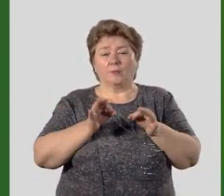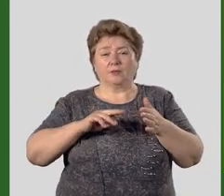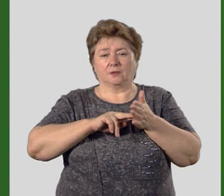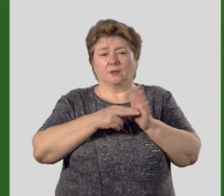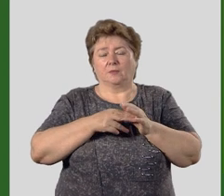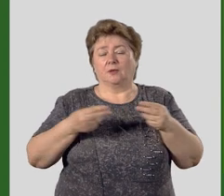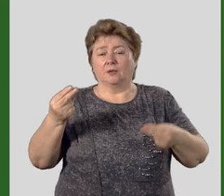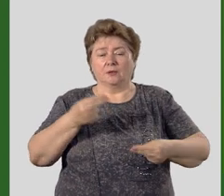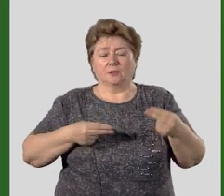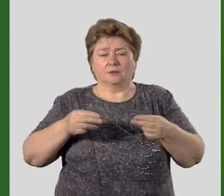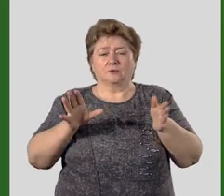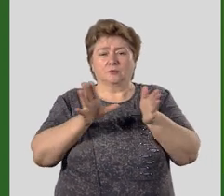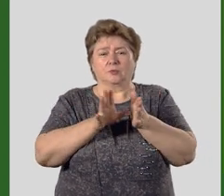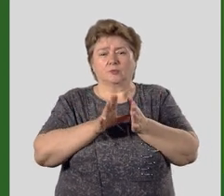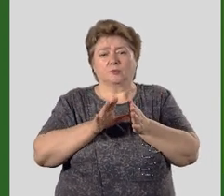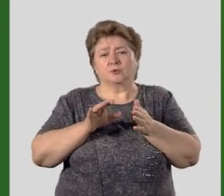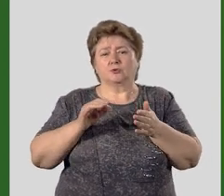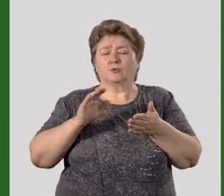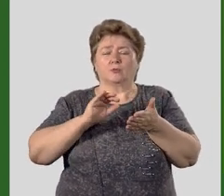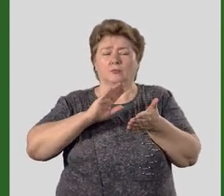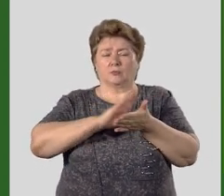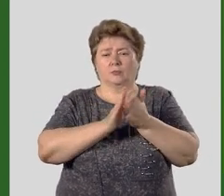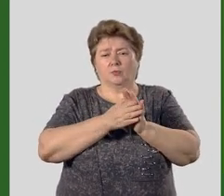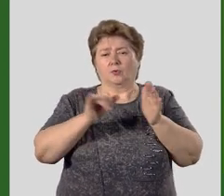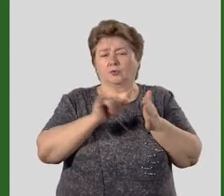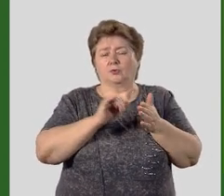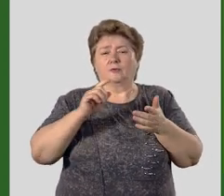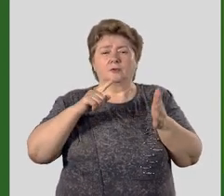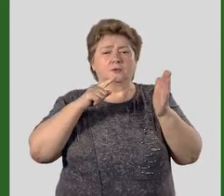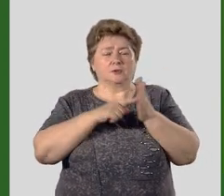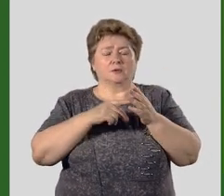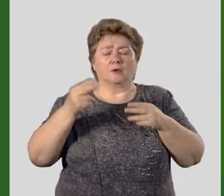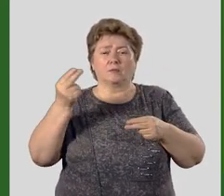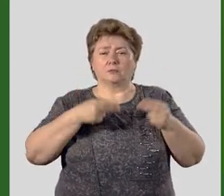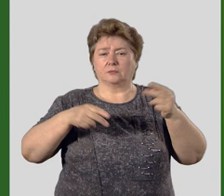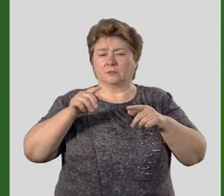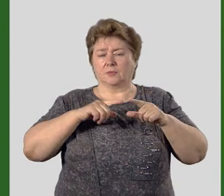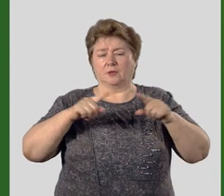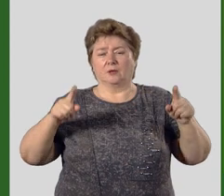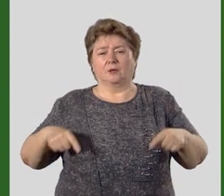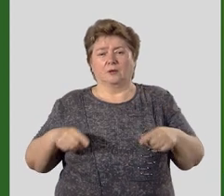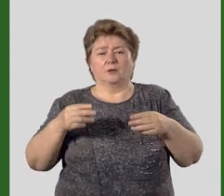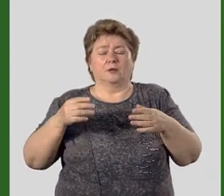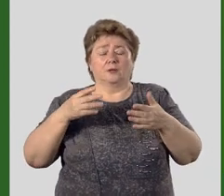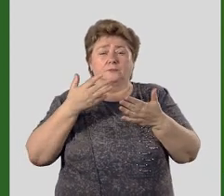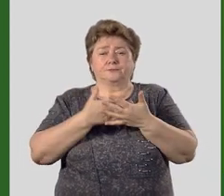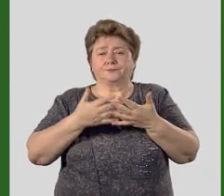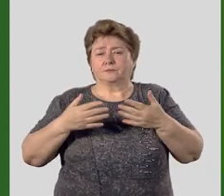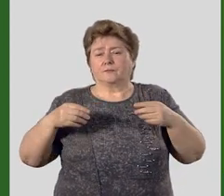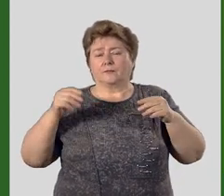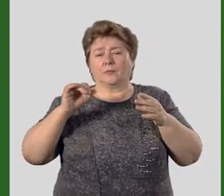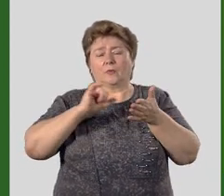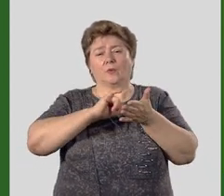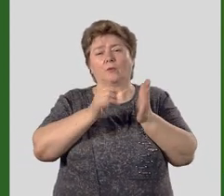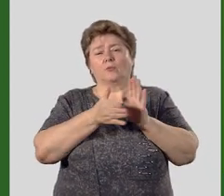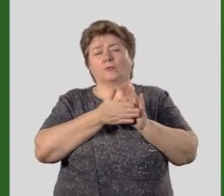плане изображаются с помощью условных знаков. Картографами разработана единая наглядная система